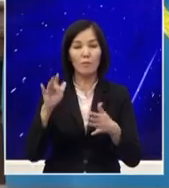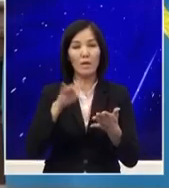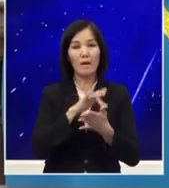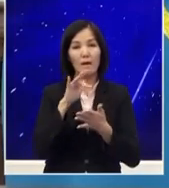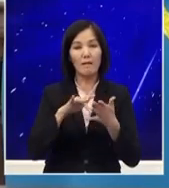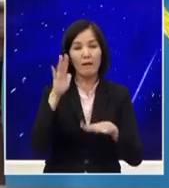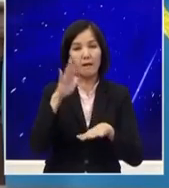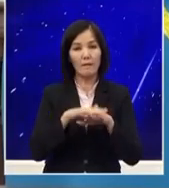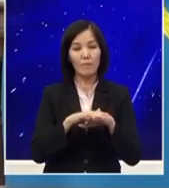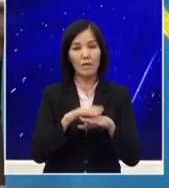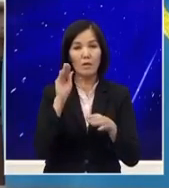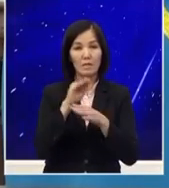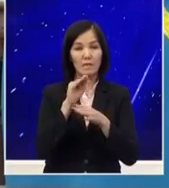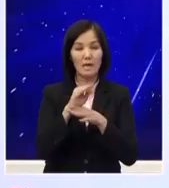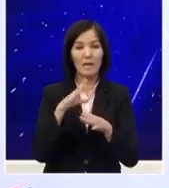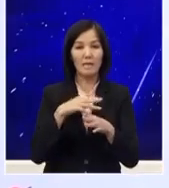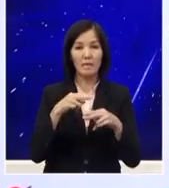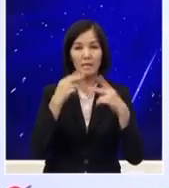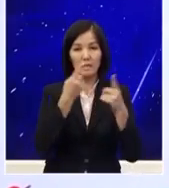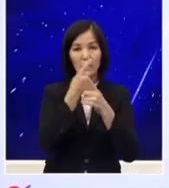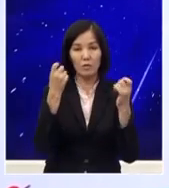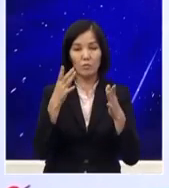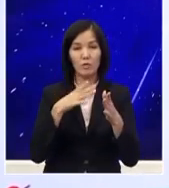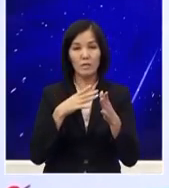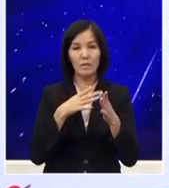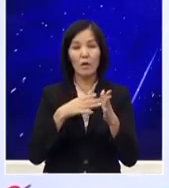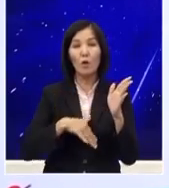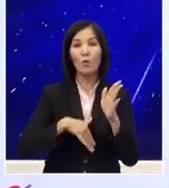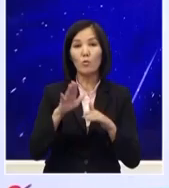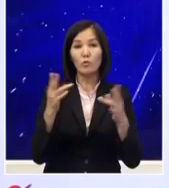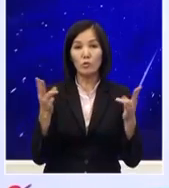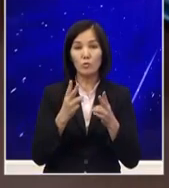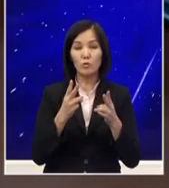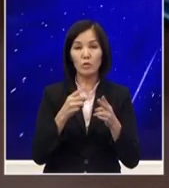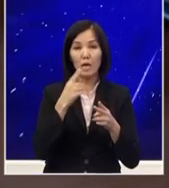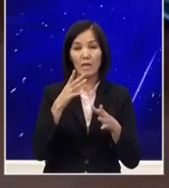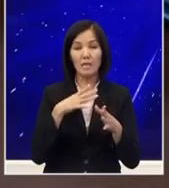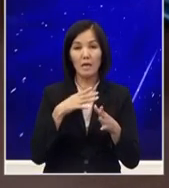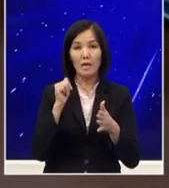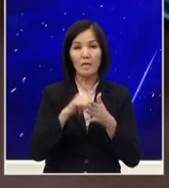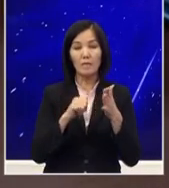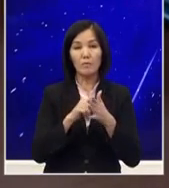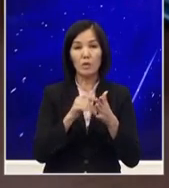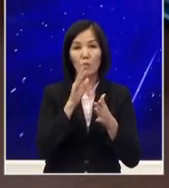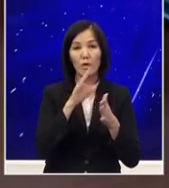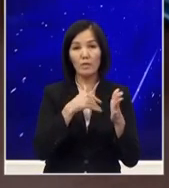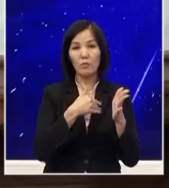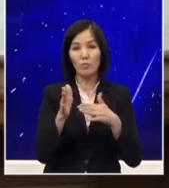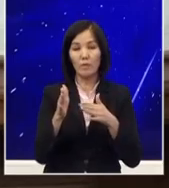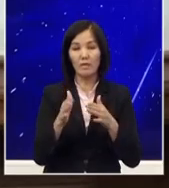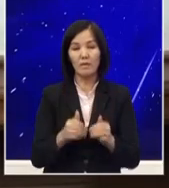әкімдері жұмысын сынға алды. Ескерту жасап, көрсеткішті көтеру керектігін айтты. Аталған олқылықты жоюға уақыт белгіледі.